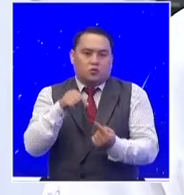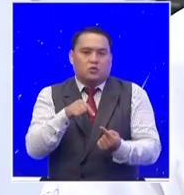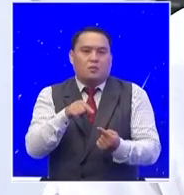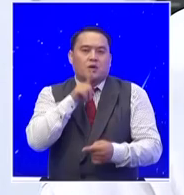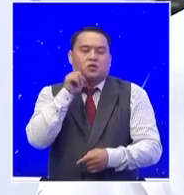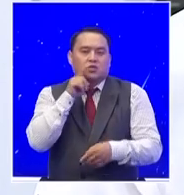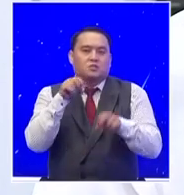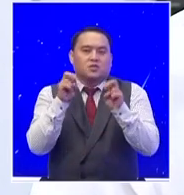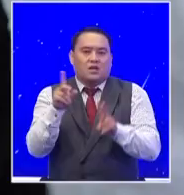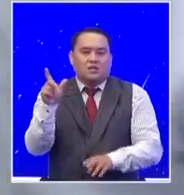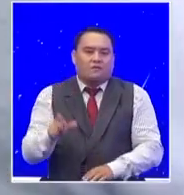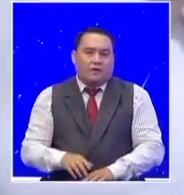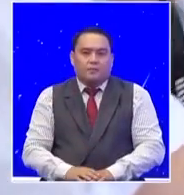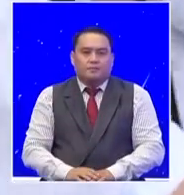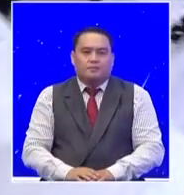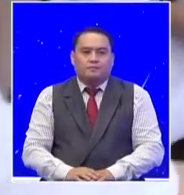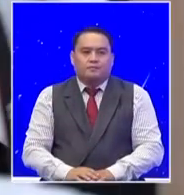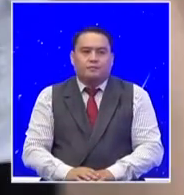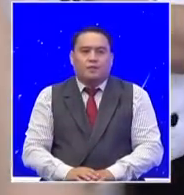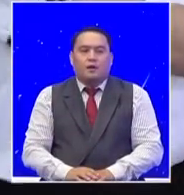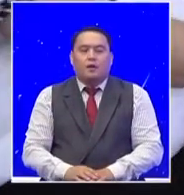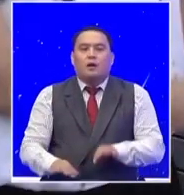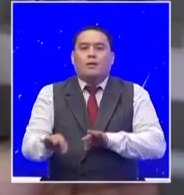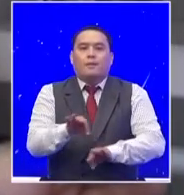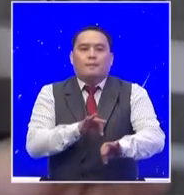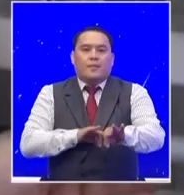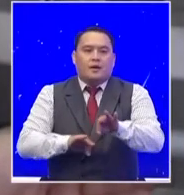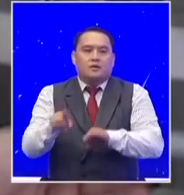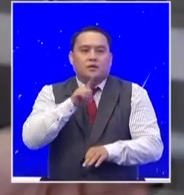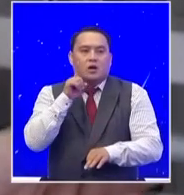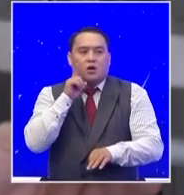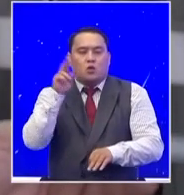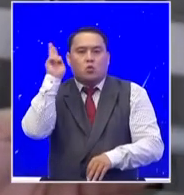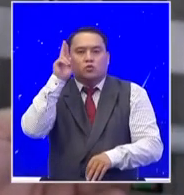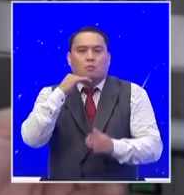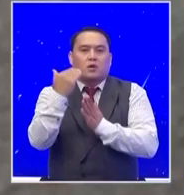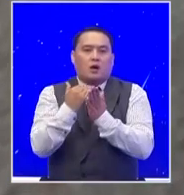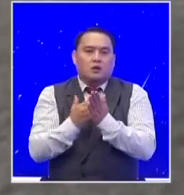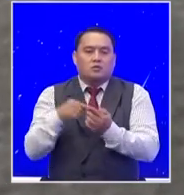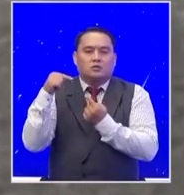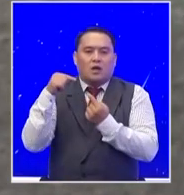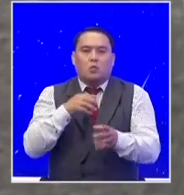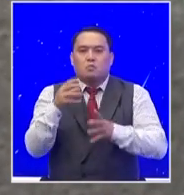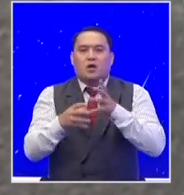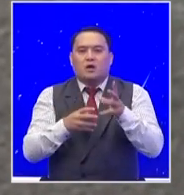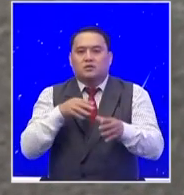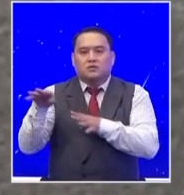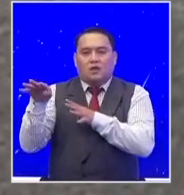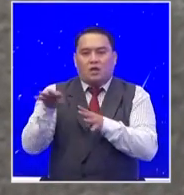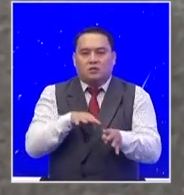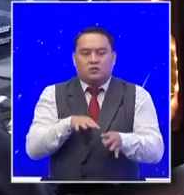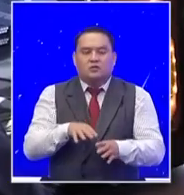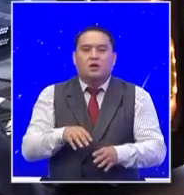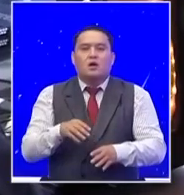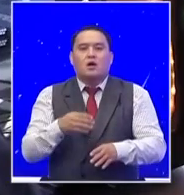молодых специалистов. В рамках проекта «Джаз Маман» разрабатываются также учебные программы в соответствии с международными стандартами